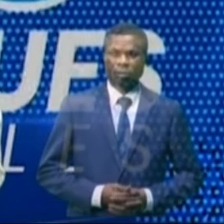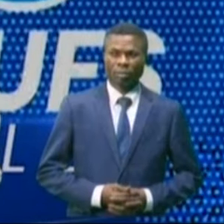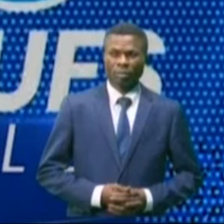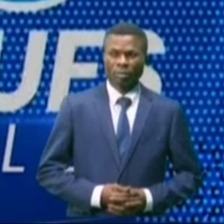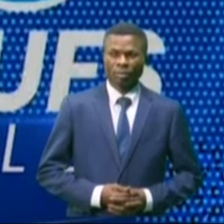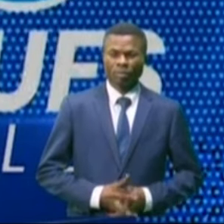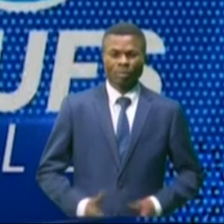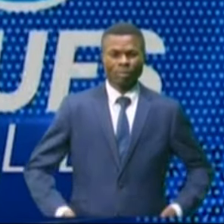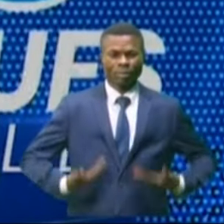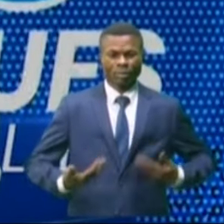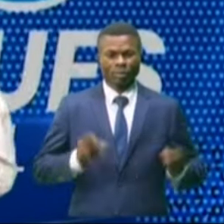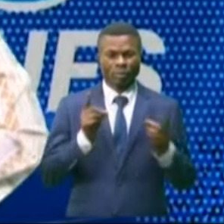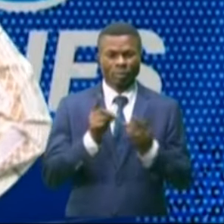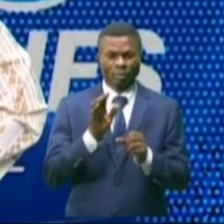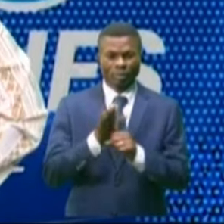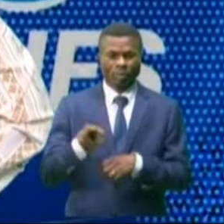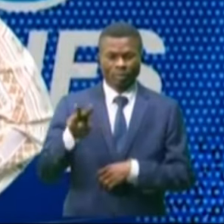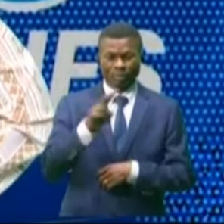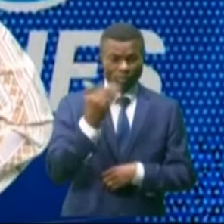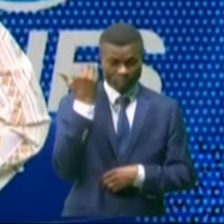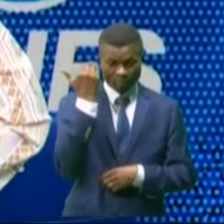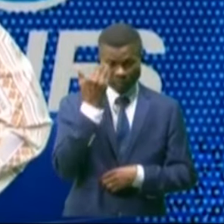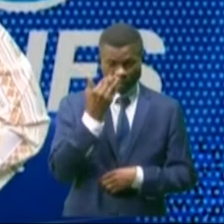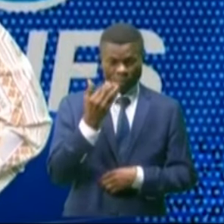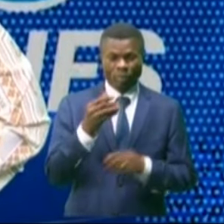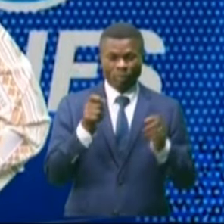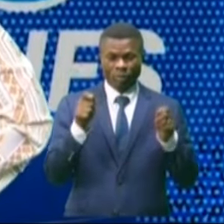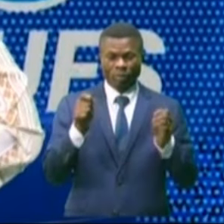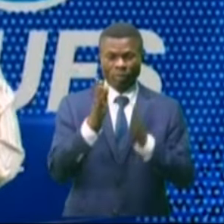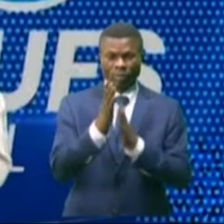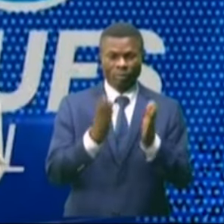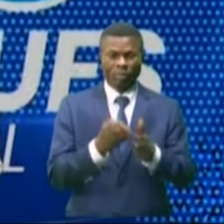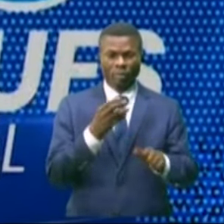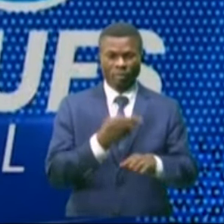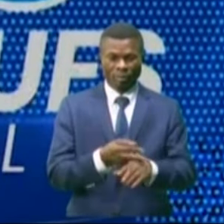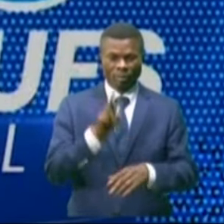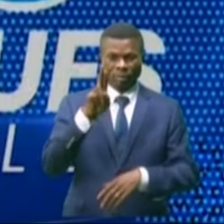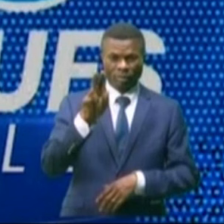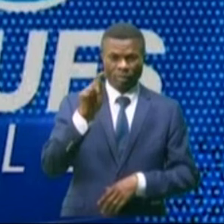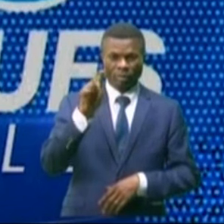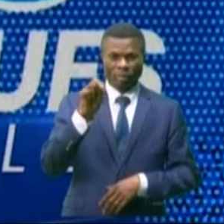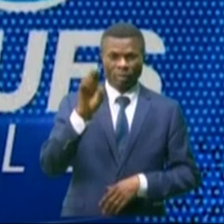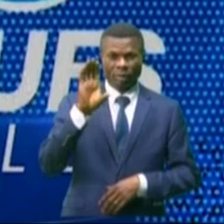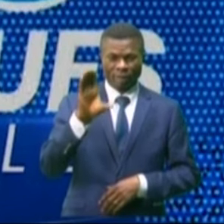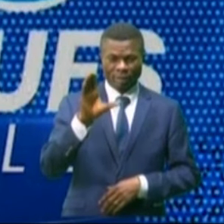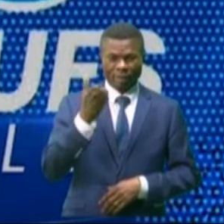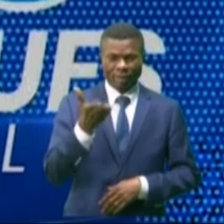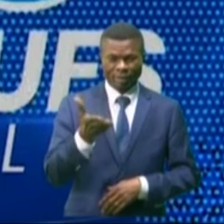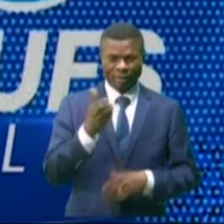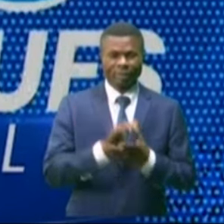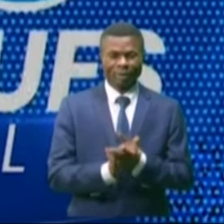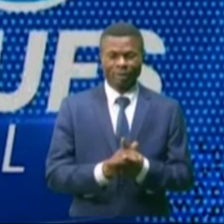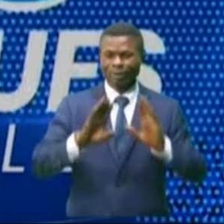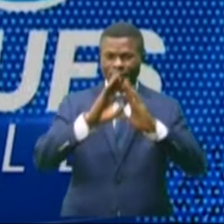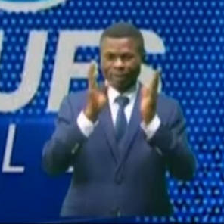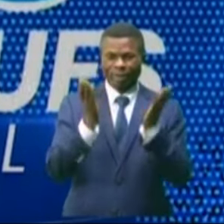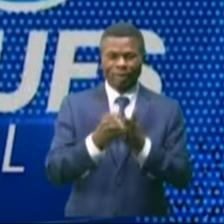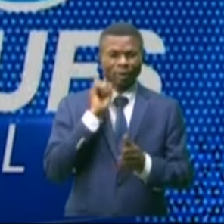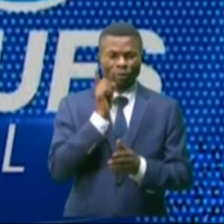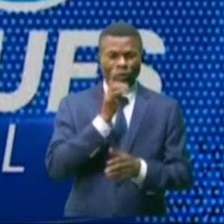Très heureuse de vous savoir nombreux à suivre ce journal dès 19h sur la radio-télévision nationale congolaise. À toutes et à